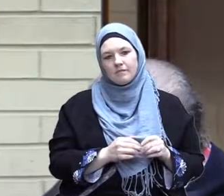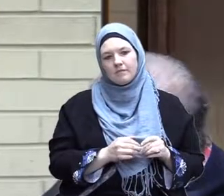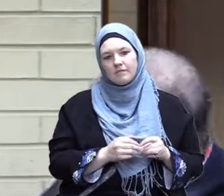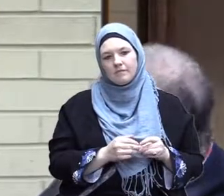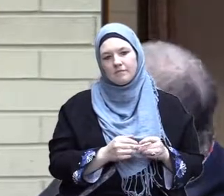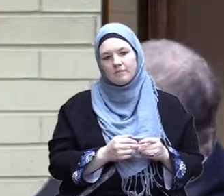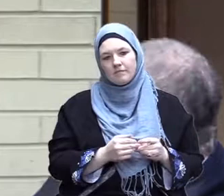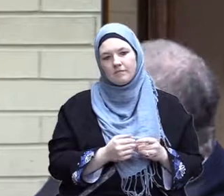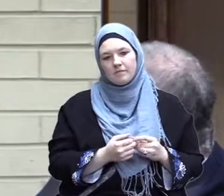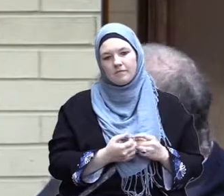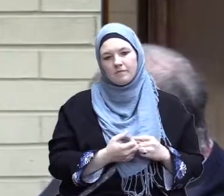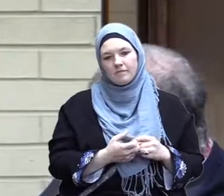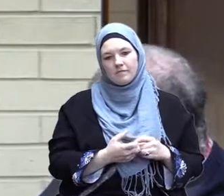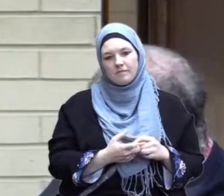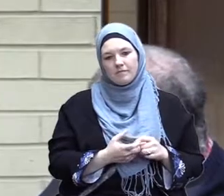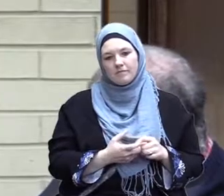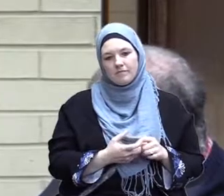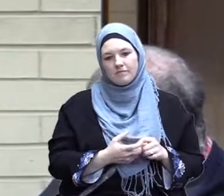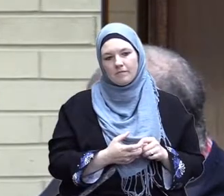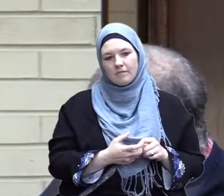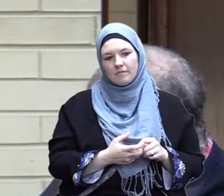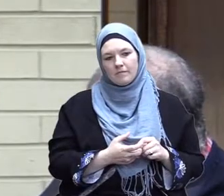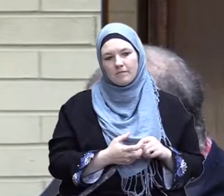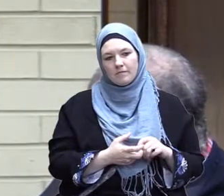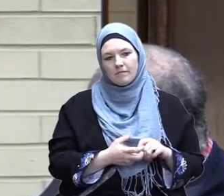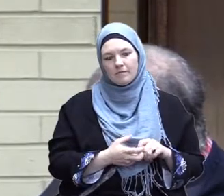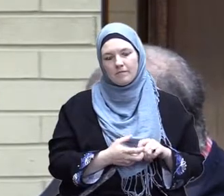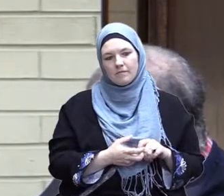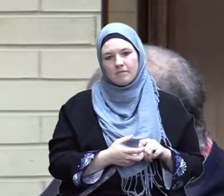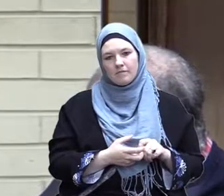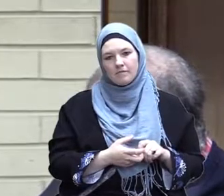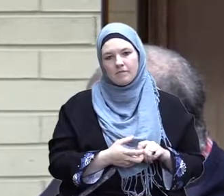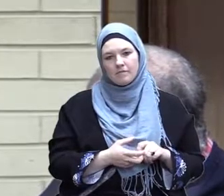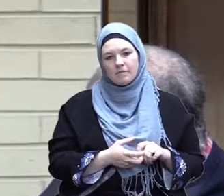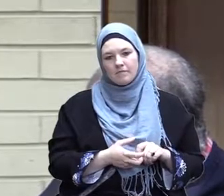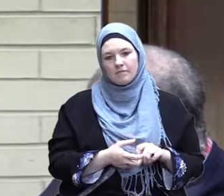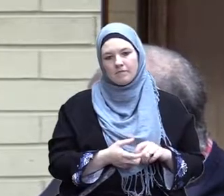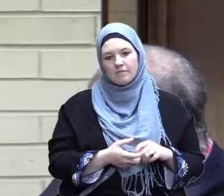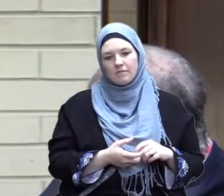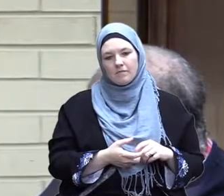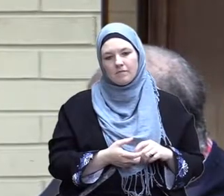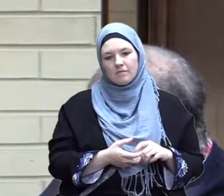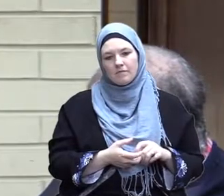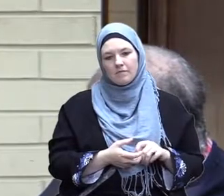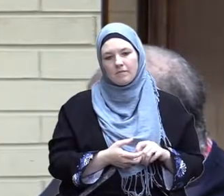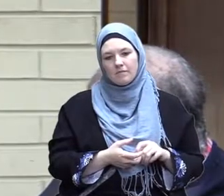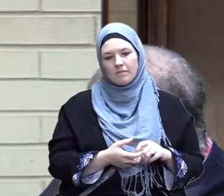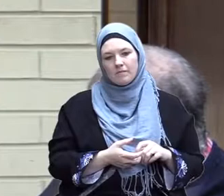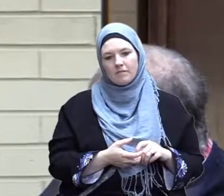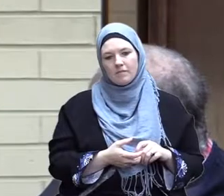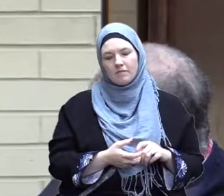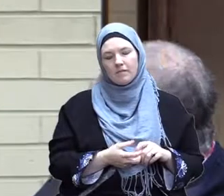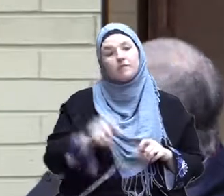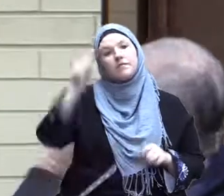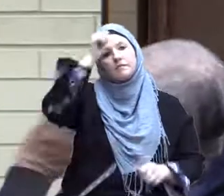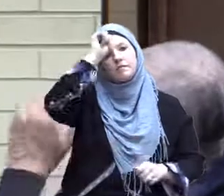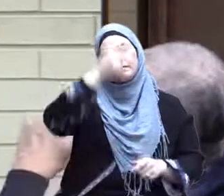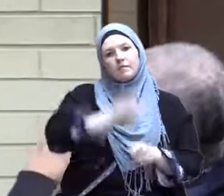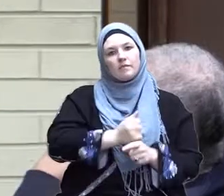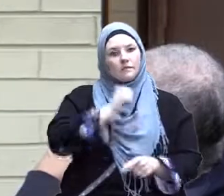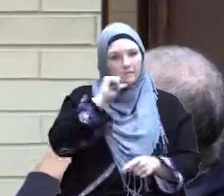الغمة. اللهم تقبله وارحمنا برحمتك أرحم الراحمين. Brothers and